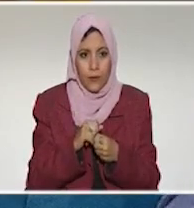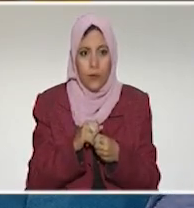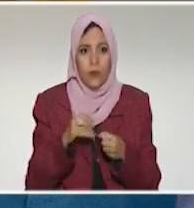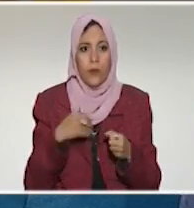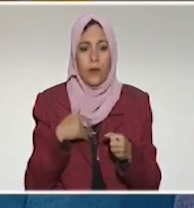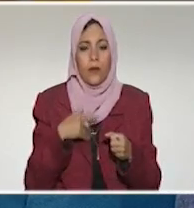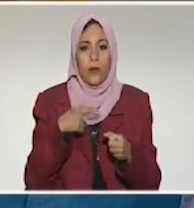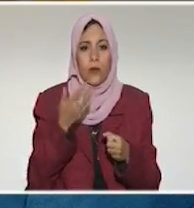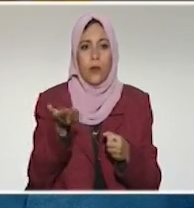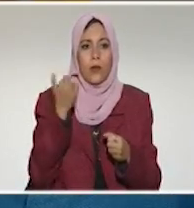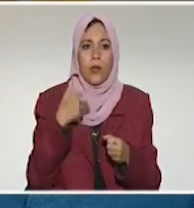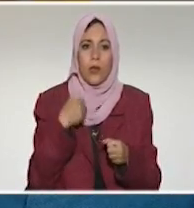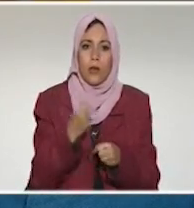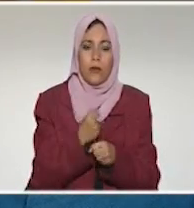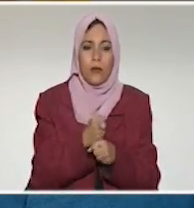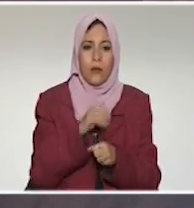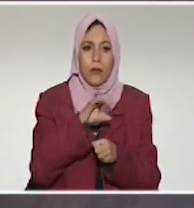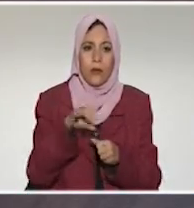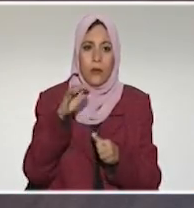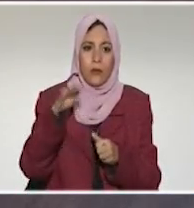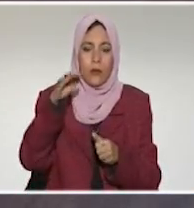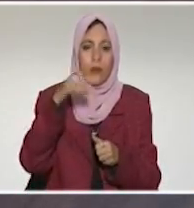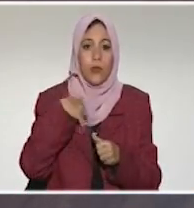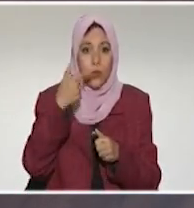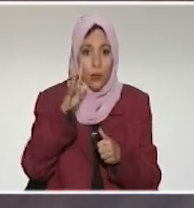فلما بعتولي قلت له مش قايل لك انا يوم 25